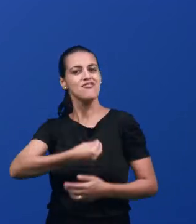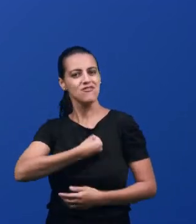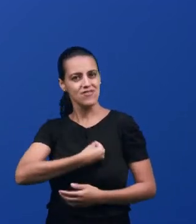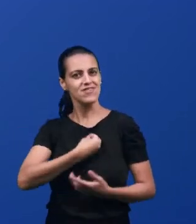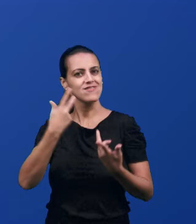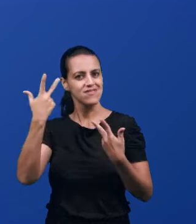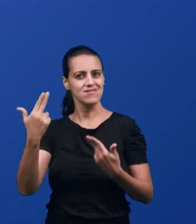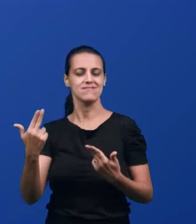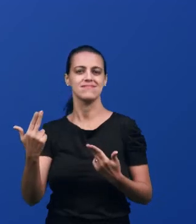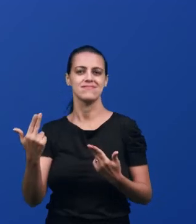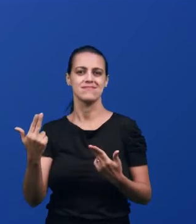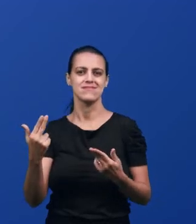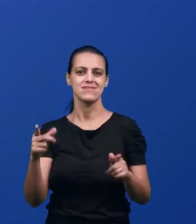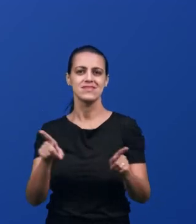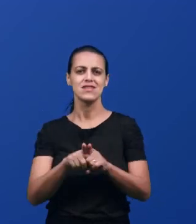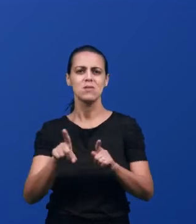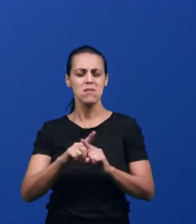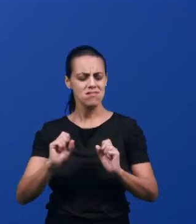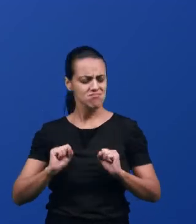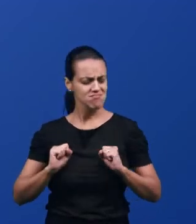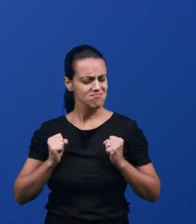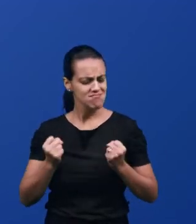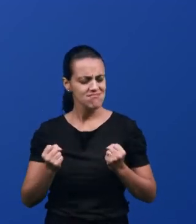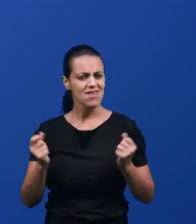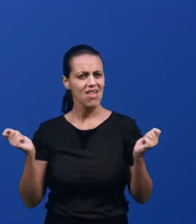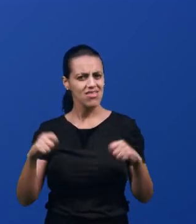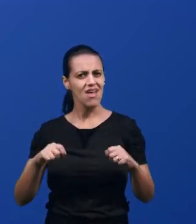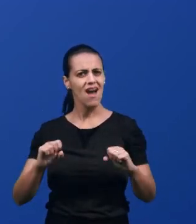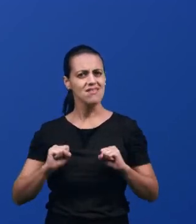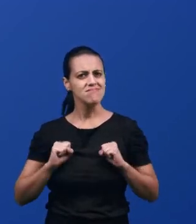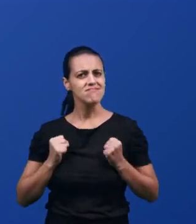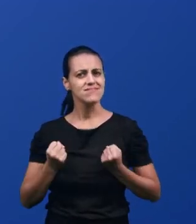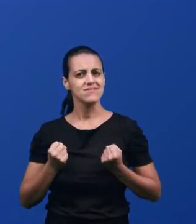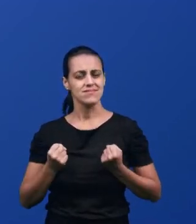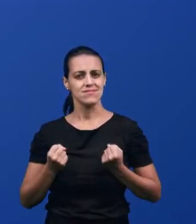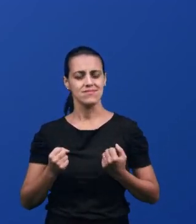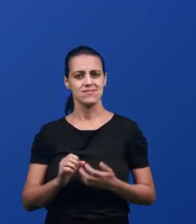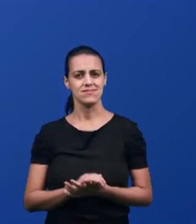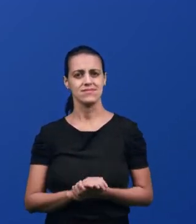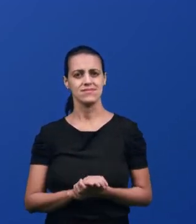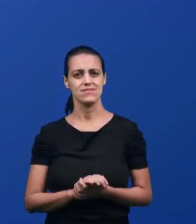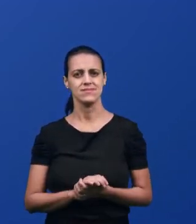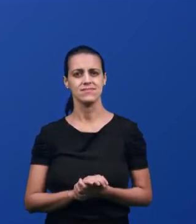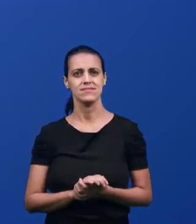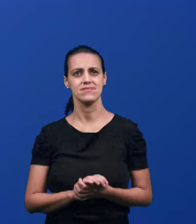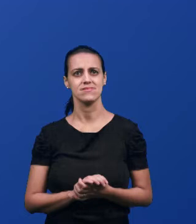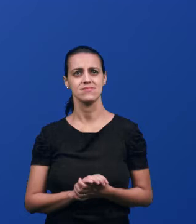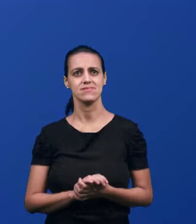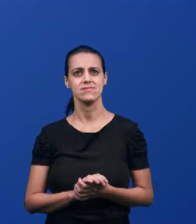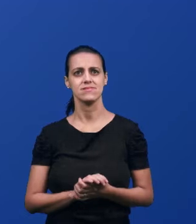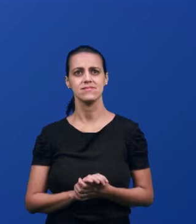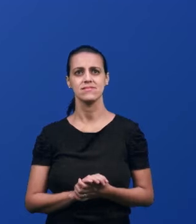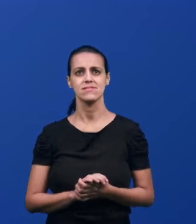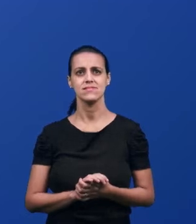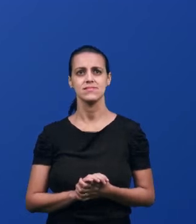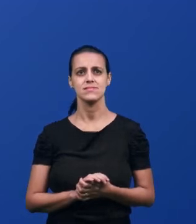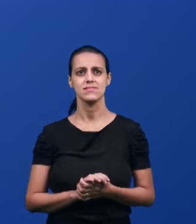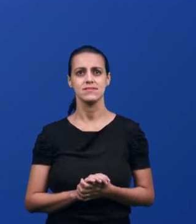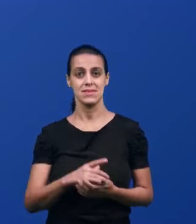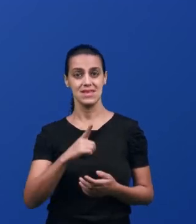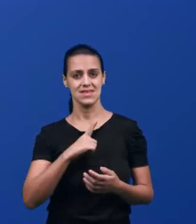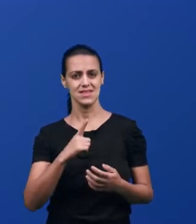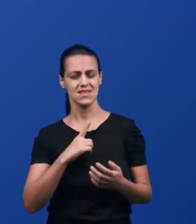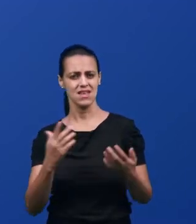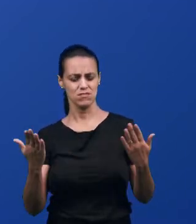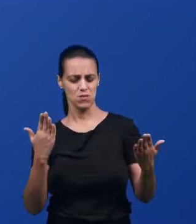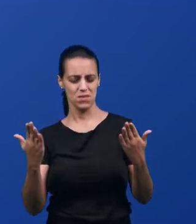pour cela qu'elle est vivante. Et c'est intéressant aussi qu'elle est efficace. Il y a une similitude très